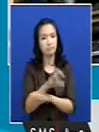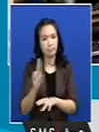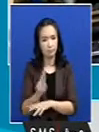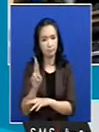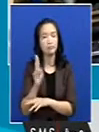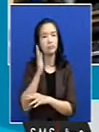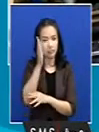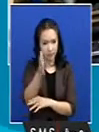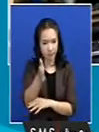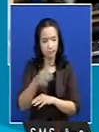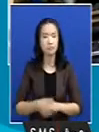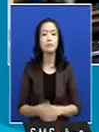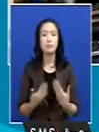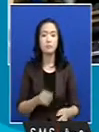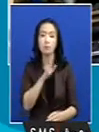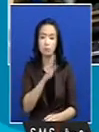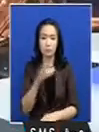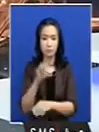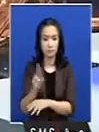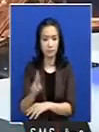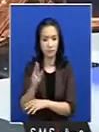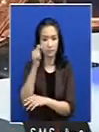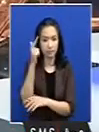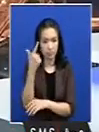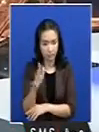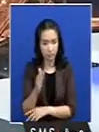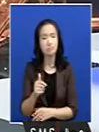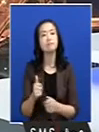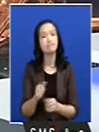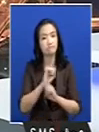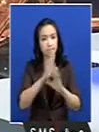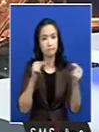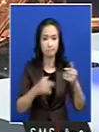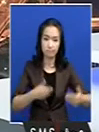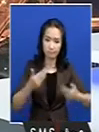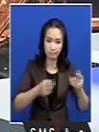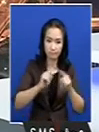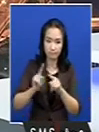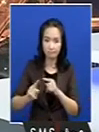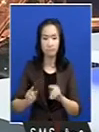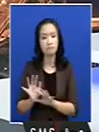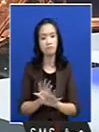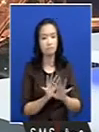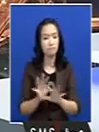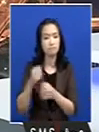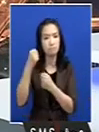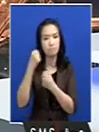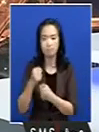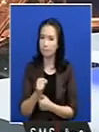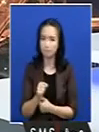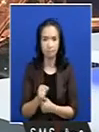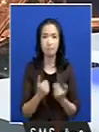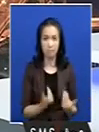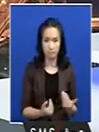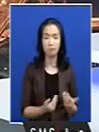คับใช้ต่อไปค่ะ ครับและเมื่อมีผลบังคับใช้ก็ค่อนข้างชัดเจนแหละครับสำหรับกิจกรรมต่างๆการเคลื่อนไหวต่างๆที่เกิดขึ้นระหว่างนี้ไป